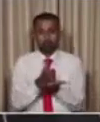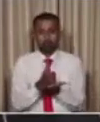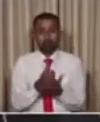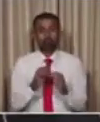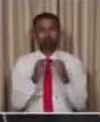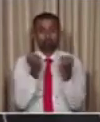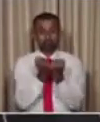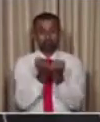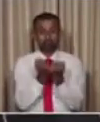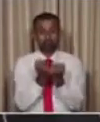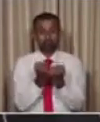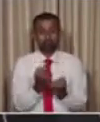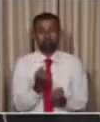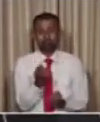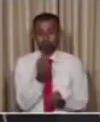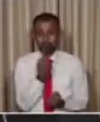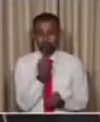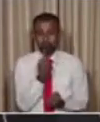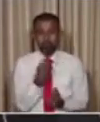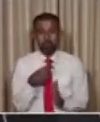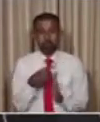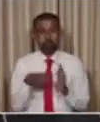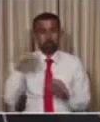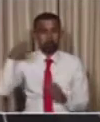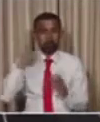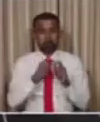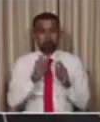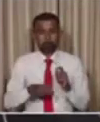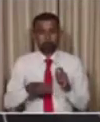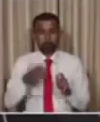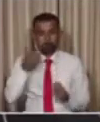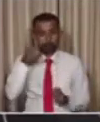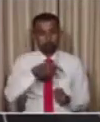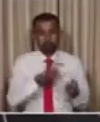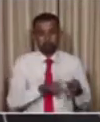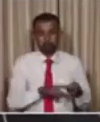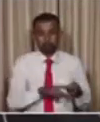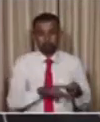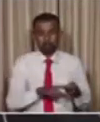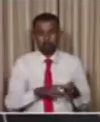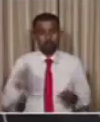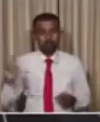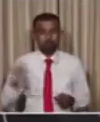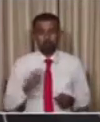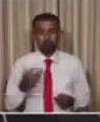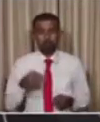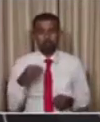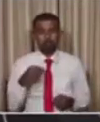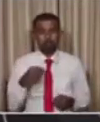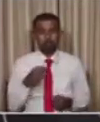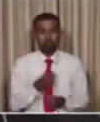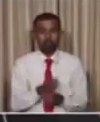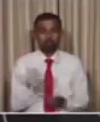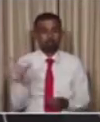සමිති විසින් අද චෝදනා කරනවා. ලංකා විදුලි බල මණ්ඩලෙත්, කන්තේ නීතිගත සංස්ථාවෙත් නොපියවපු ණය ආණ්ඩුවත් පත්